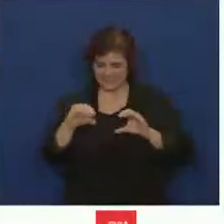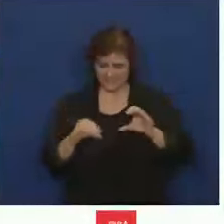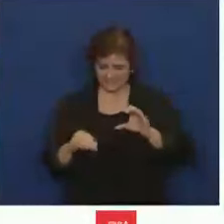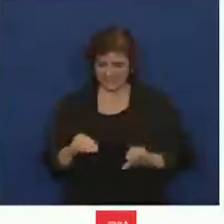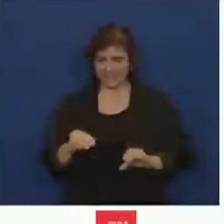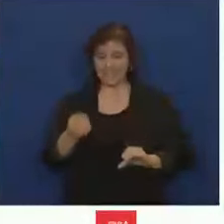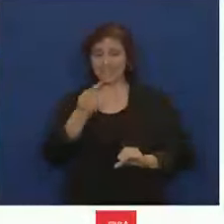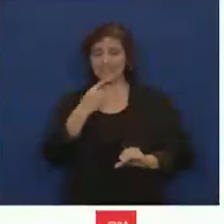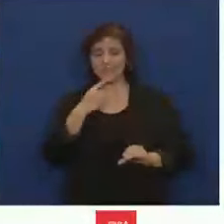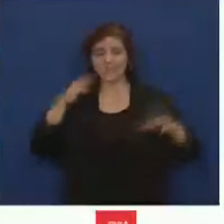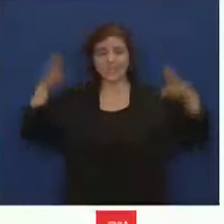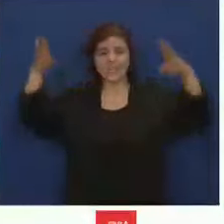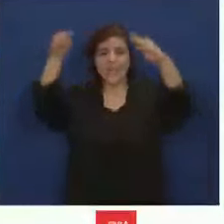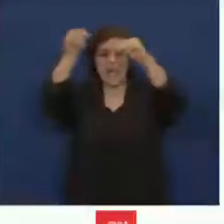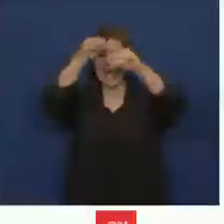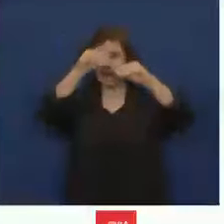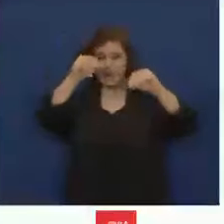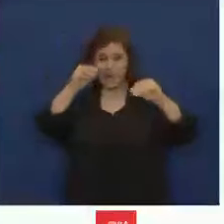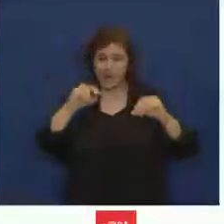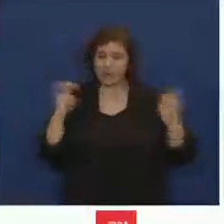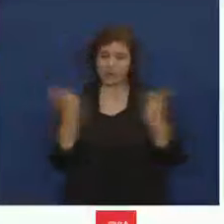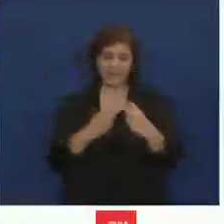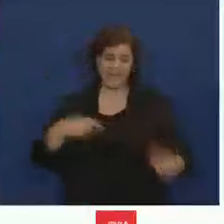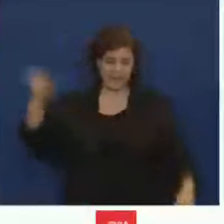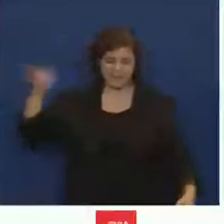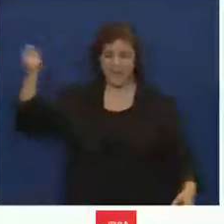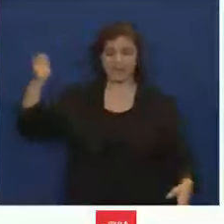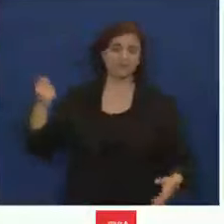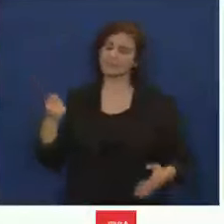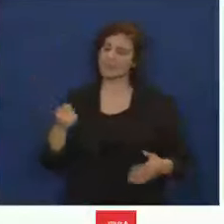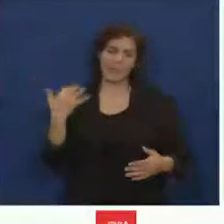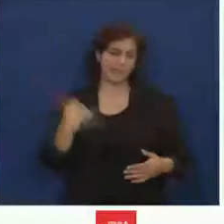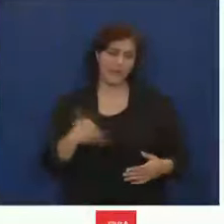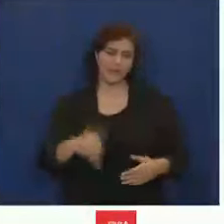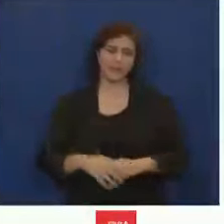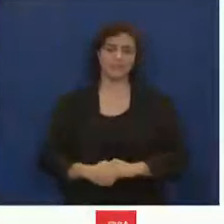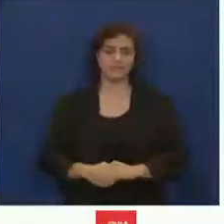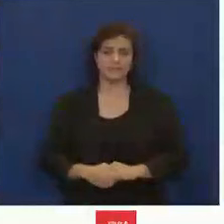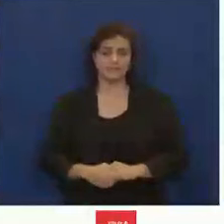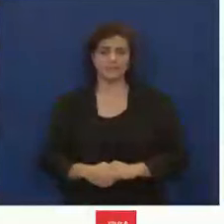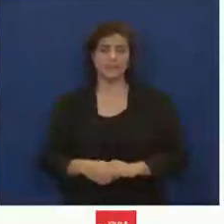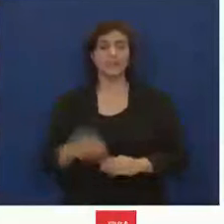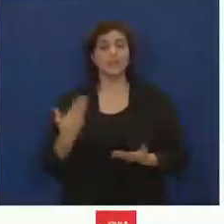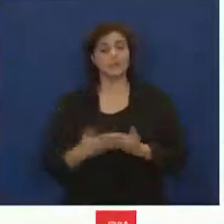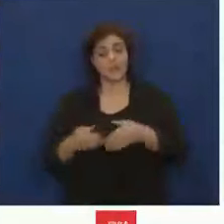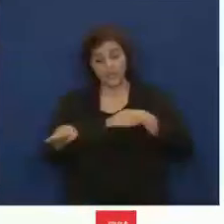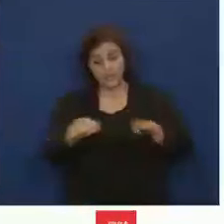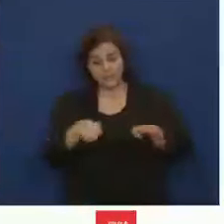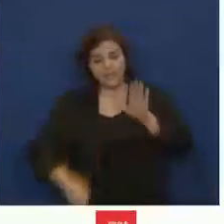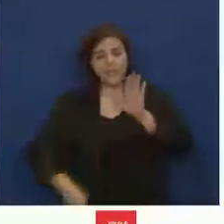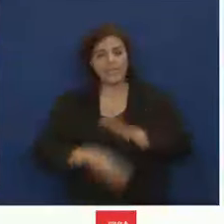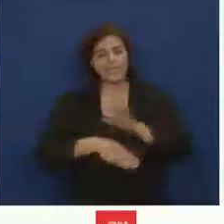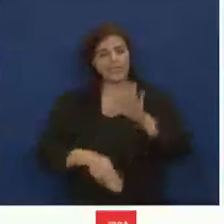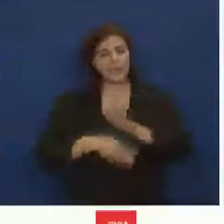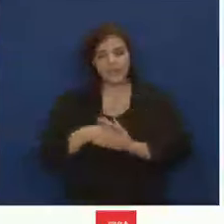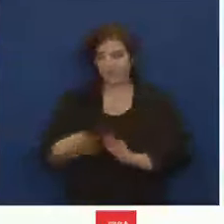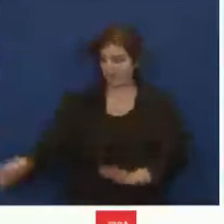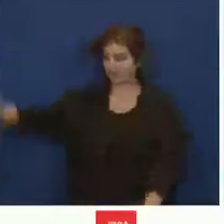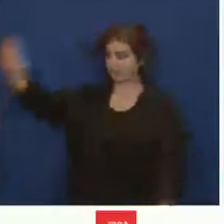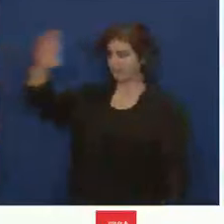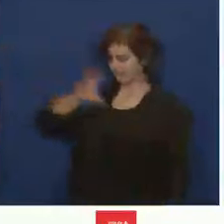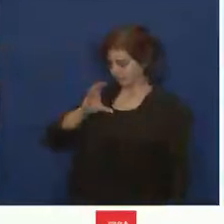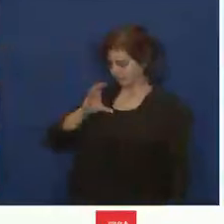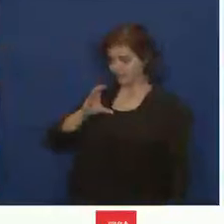désamiantage extrêmement coûteux. La méthode retenue, qui aurait servi de base à l'indemnisation de notre commune, aurait